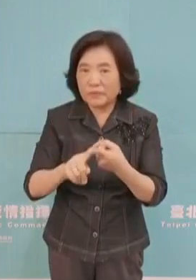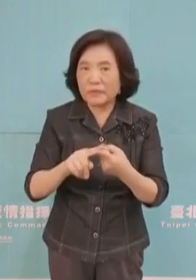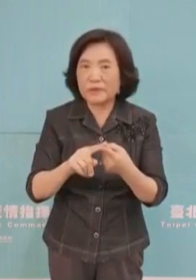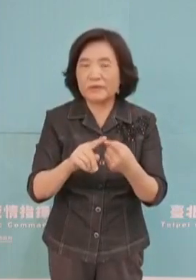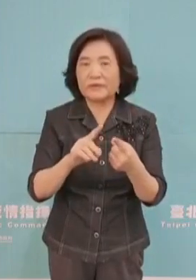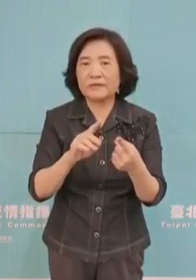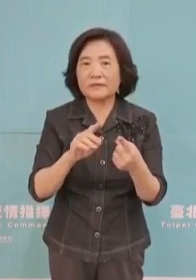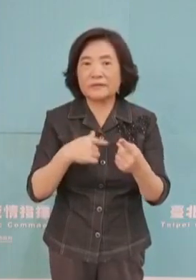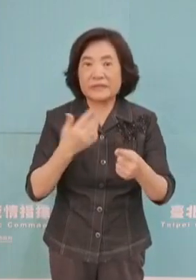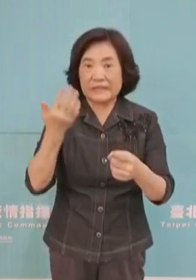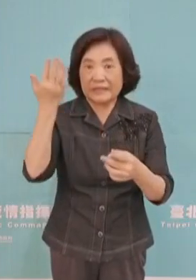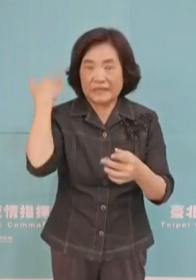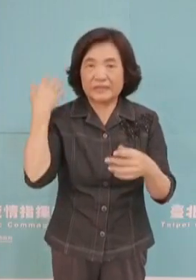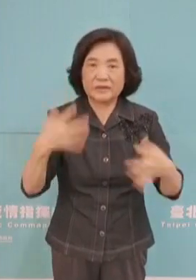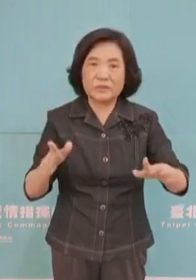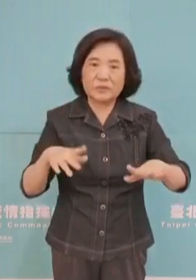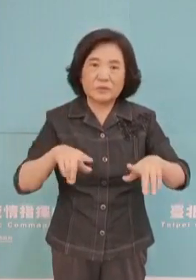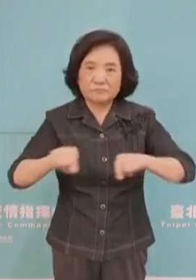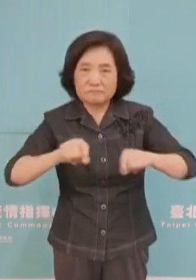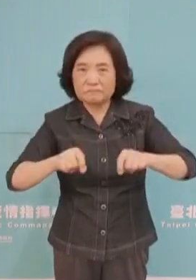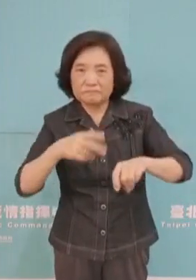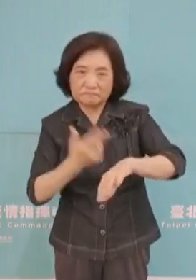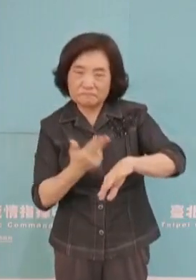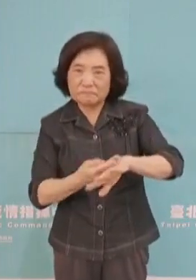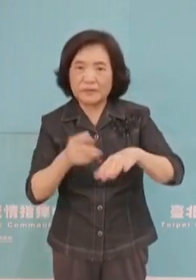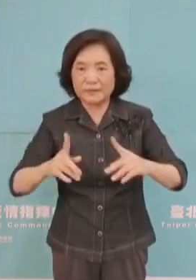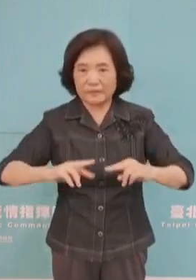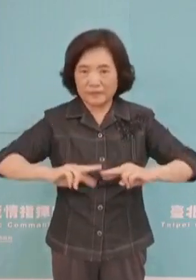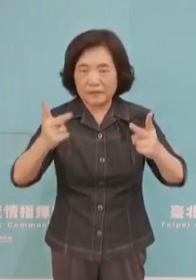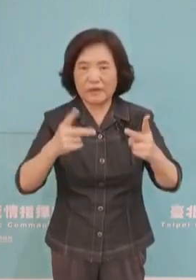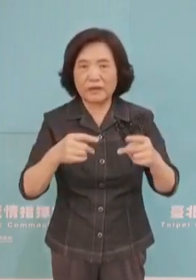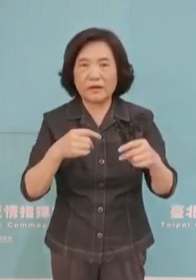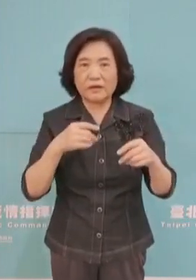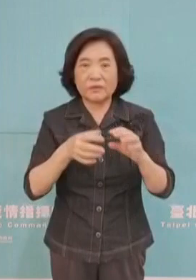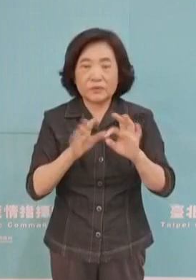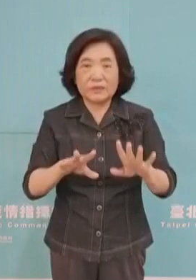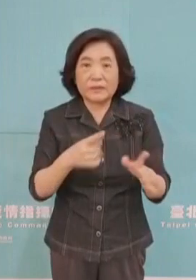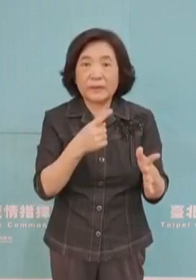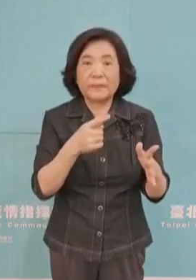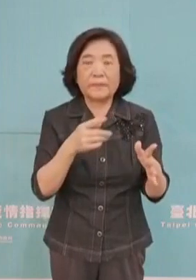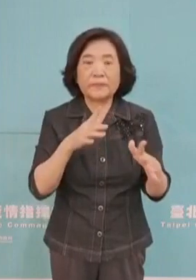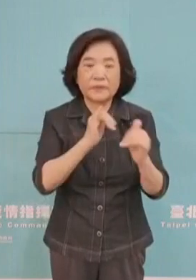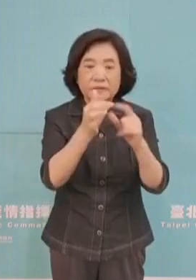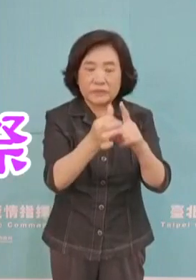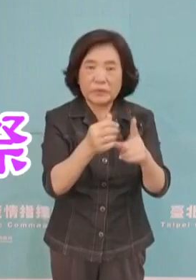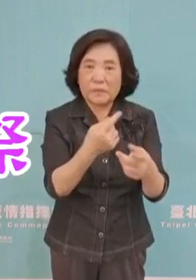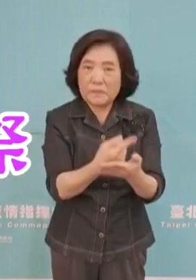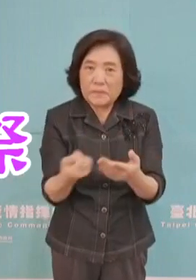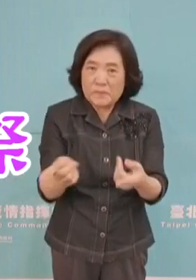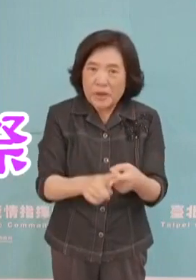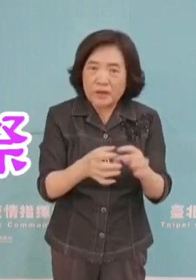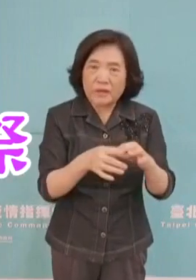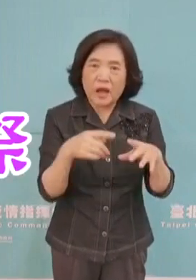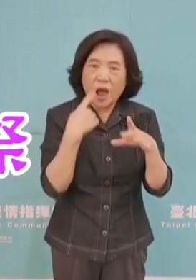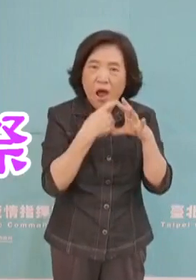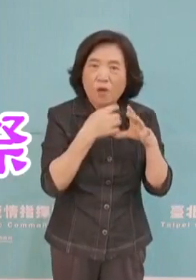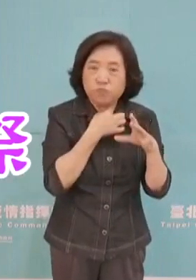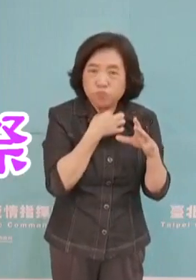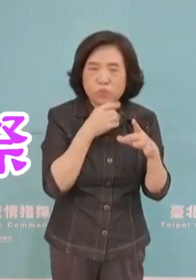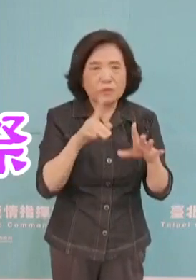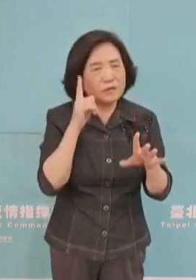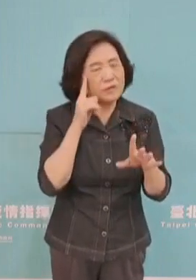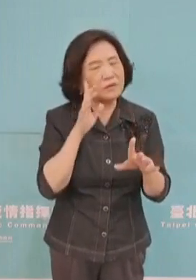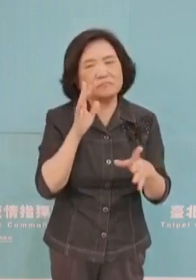那种很多战术要再改变，所以这种普筛的一般来讲社区普筛大概也不太切实际，因为这